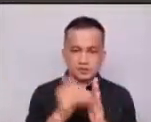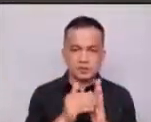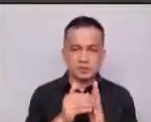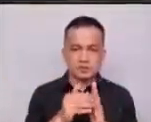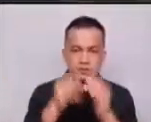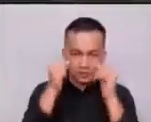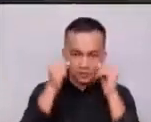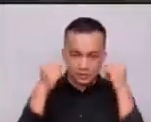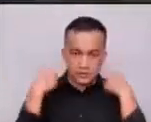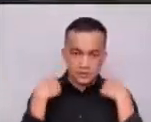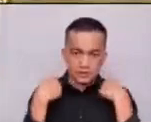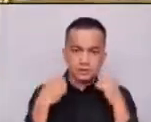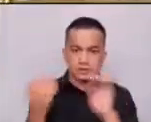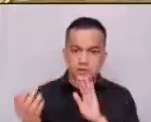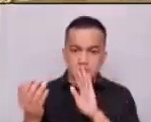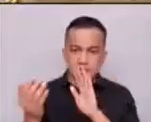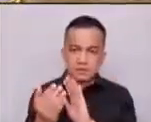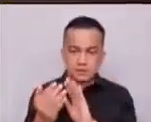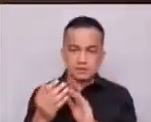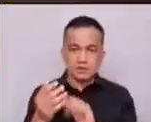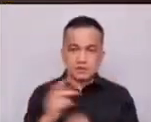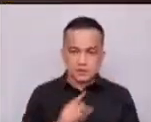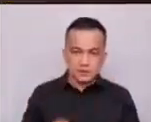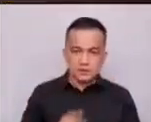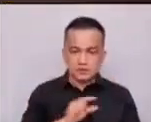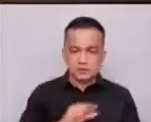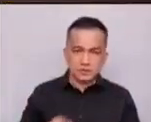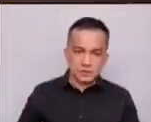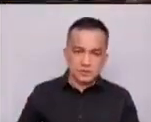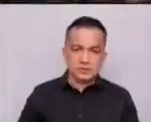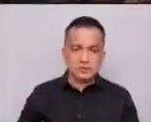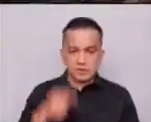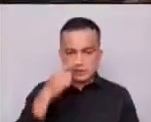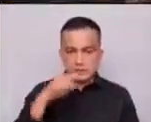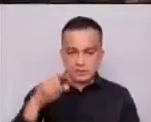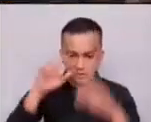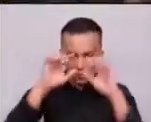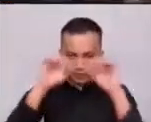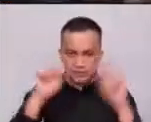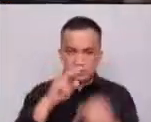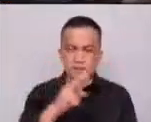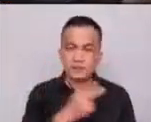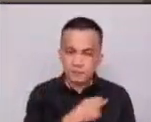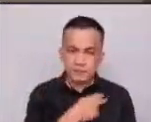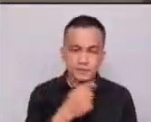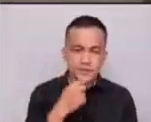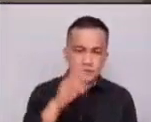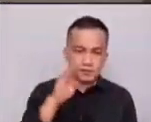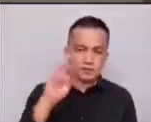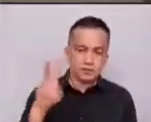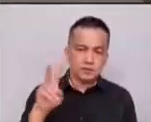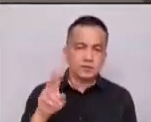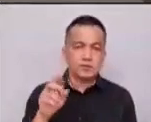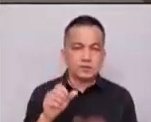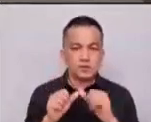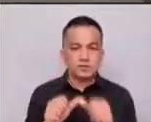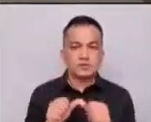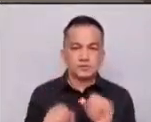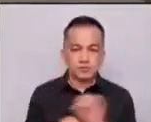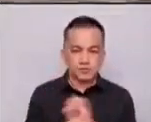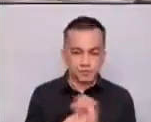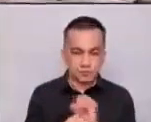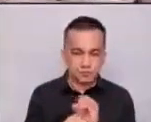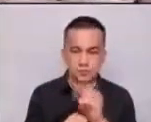At nakaharap din niya ang hari at reyna ng Thailand at presidente ng Vietnam. Sabi ni Pangulong Marcos, patuloy na magsisikap ang pamahalaan